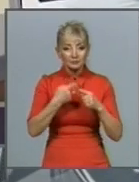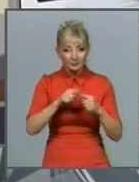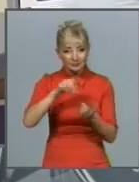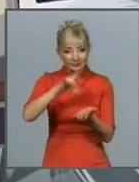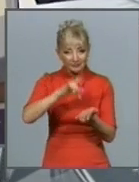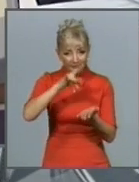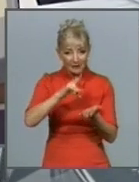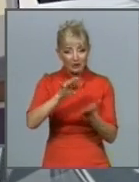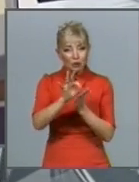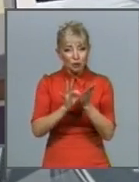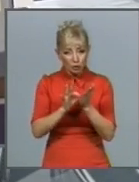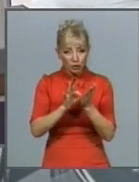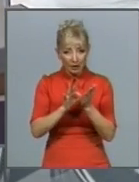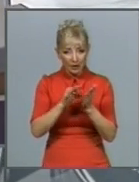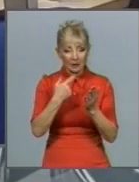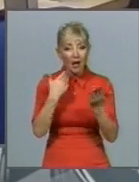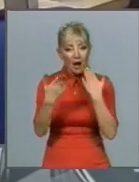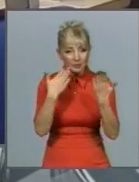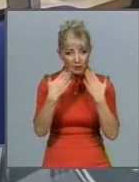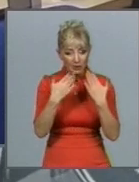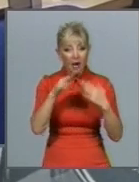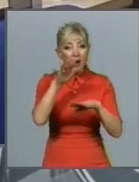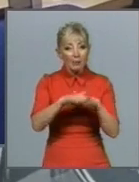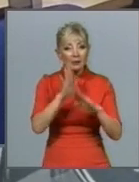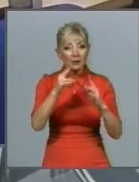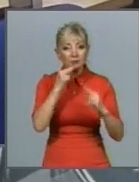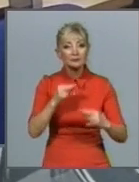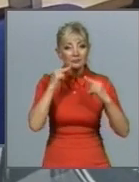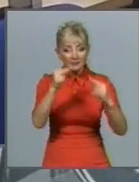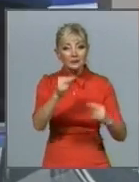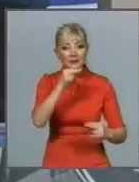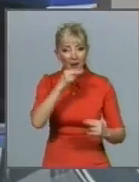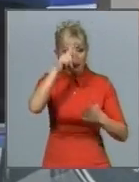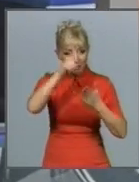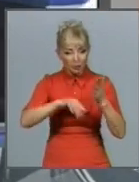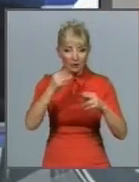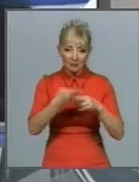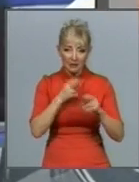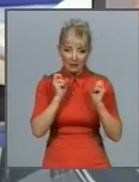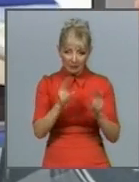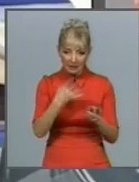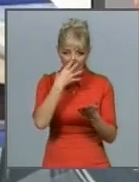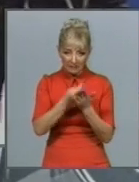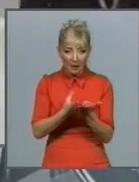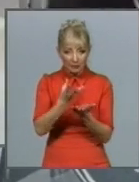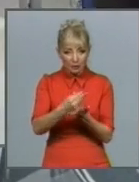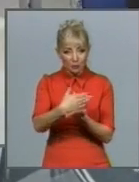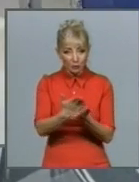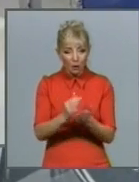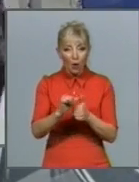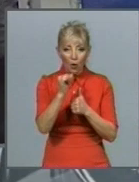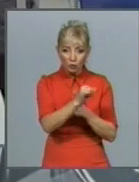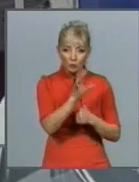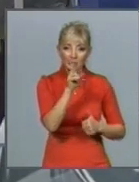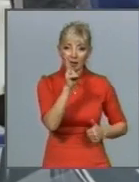експерти. Банкам необхідно буде постійно приділяти увагу надійності і безпеці своїх платіжних послуг, особливо від